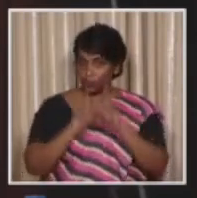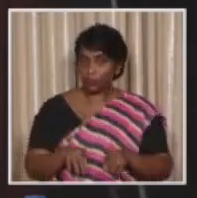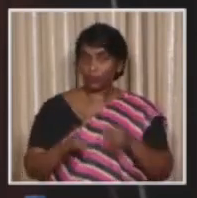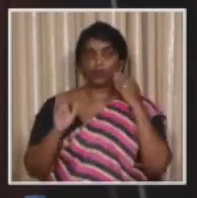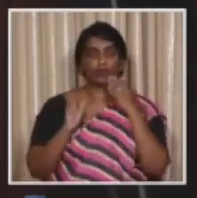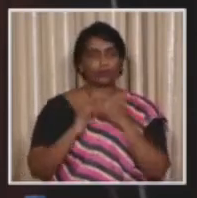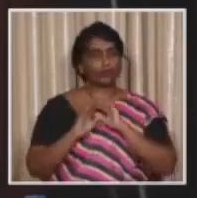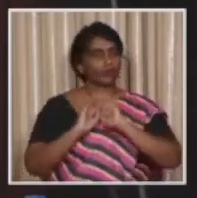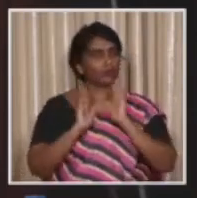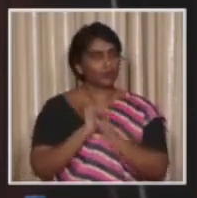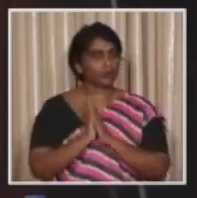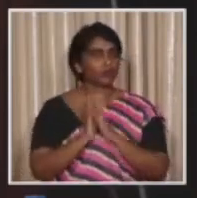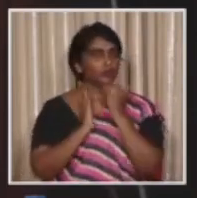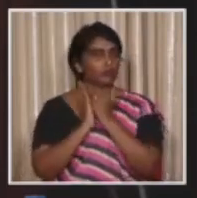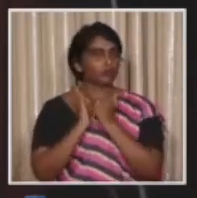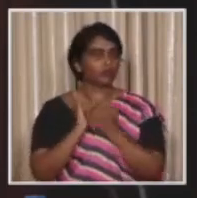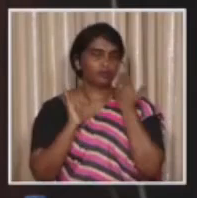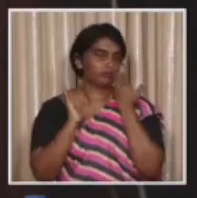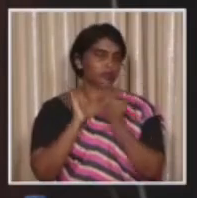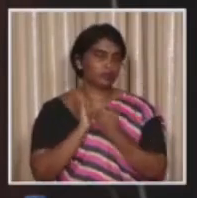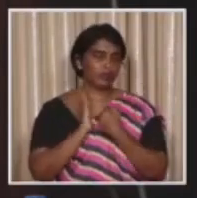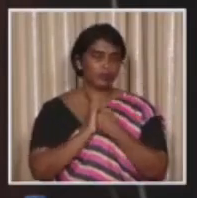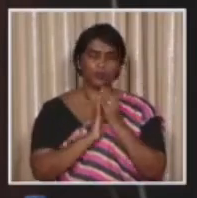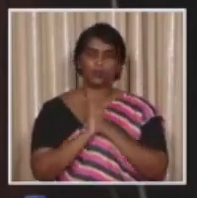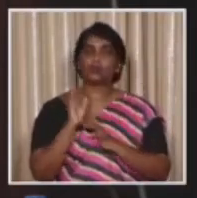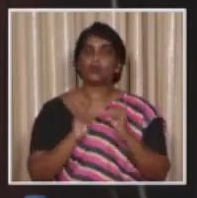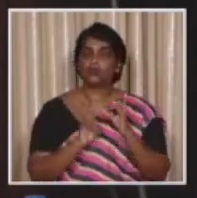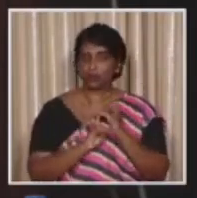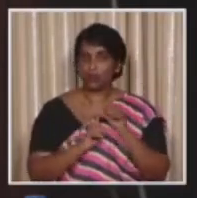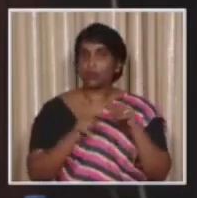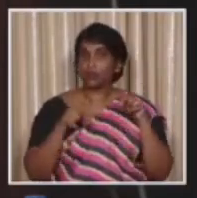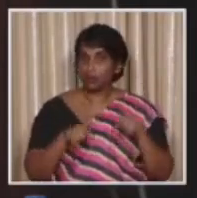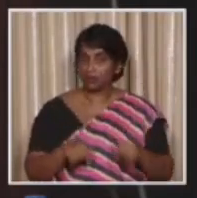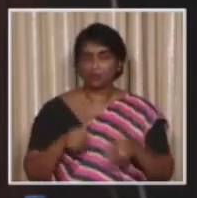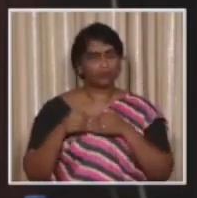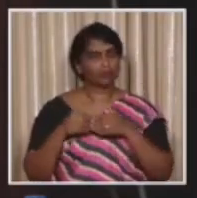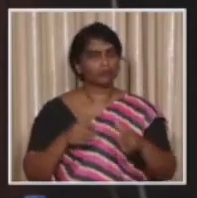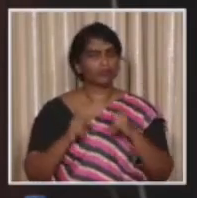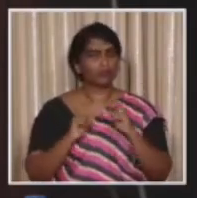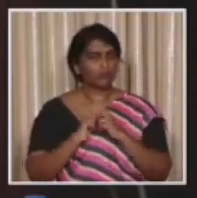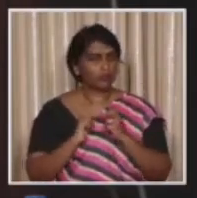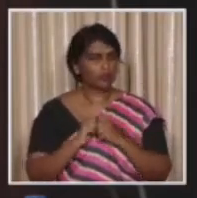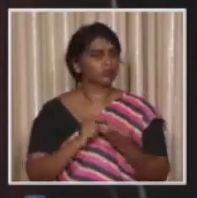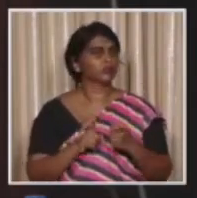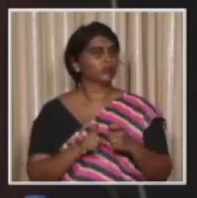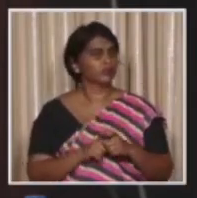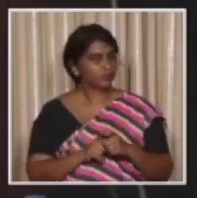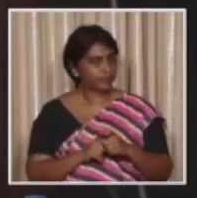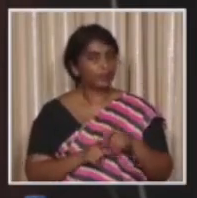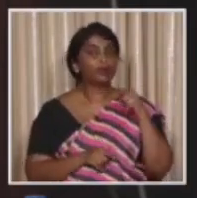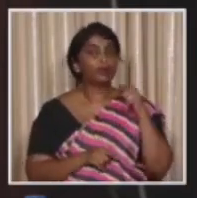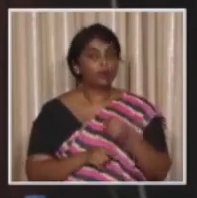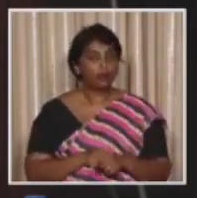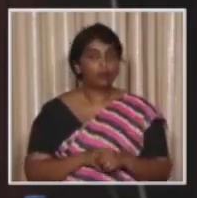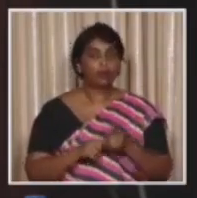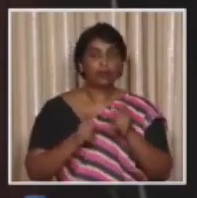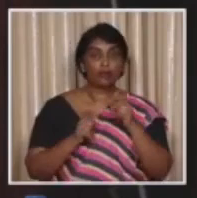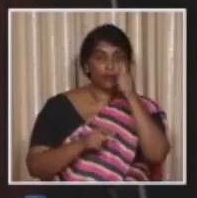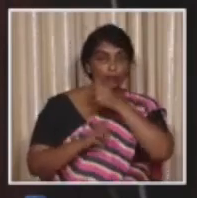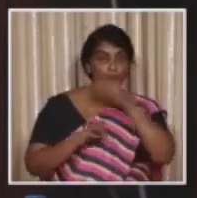සහ සමස්ත ප්‍රස්තුත කාරණා දිහා බැලුවම ගරු මූලාසනාරූඪ මන්ත්‍රීමේනේ දැන් මෙච්චර ව්‍යසනයක් වෙද්දිත් මේකනුත් ගේම්